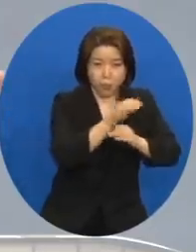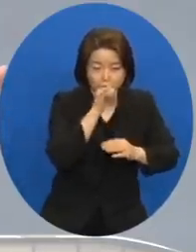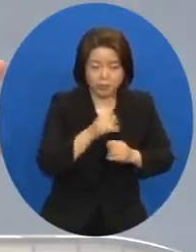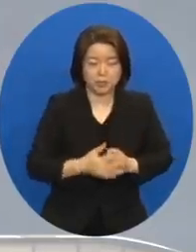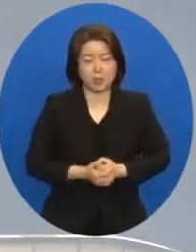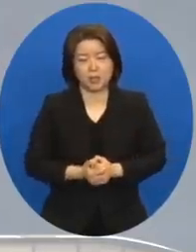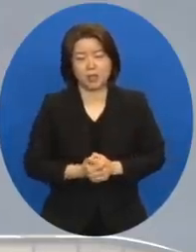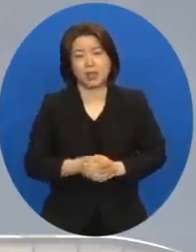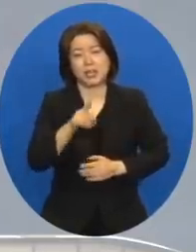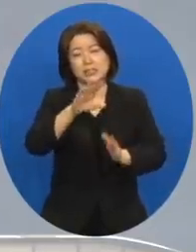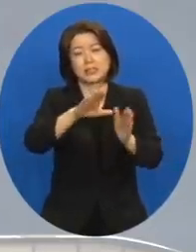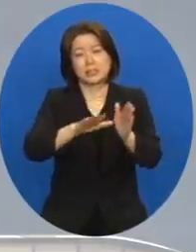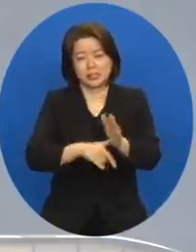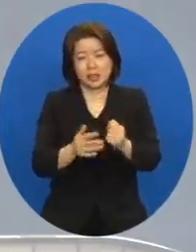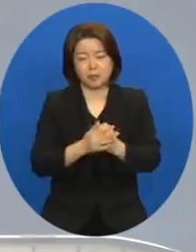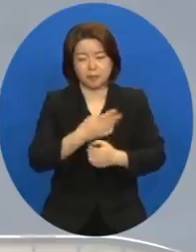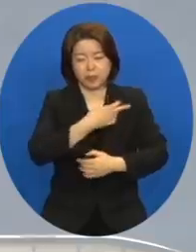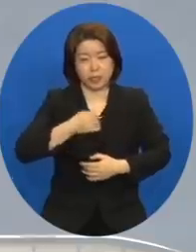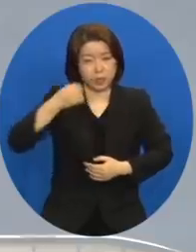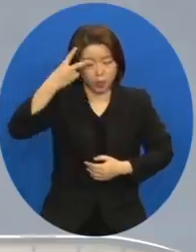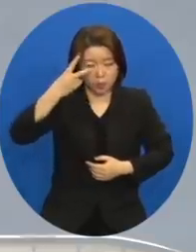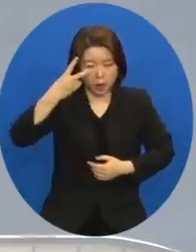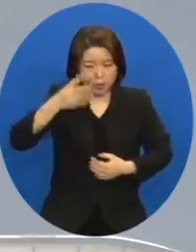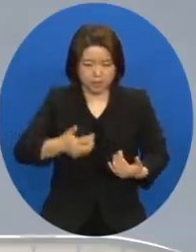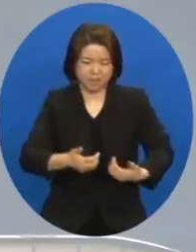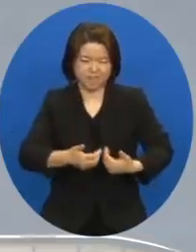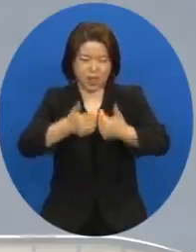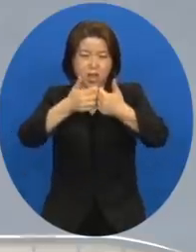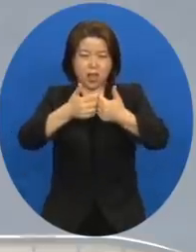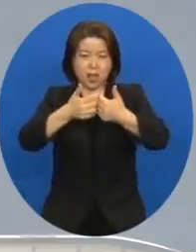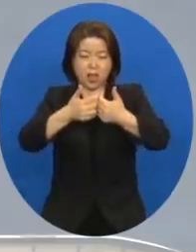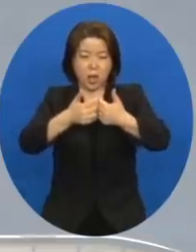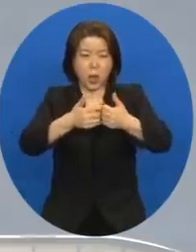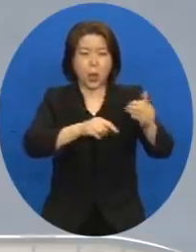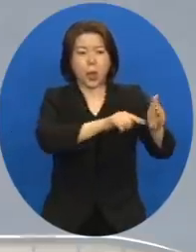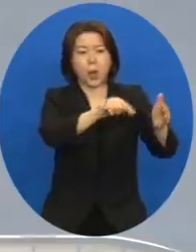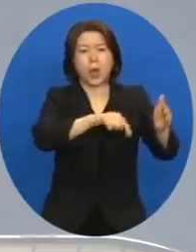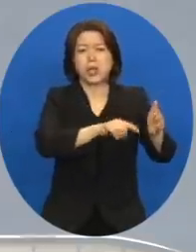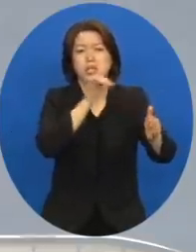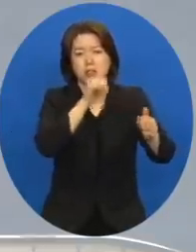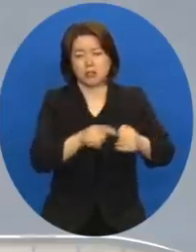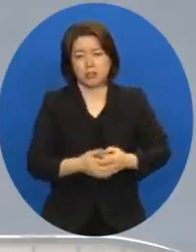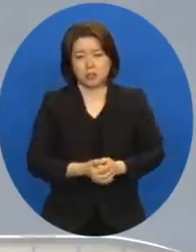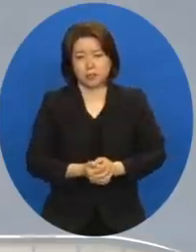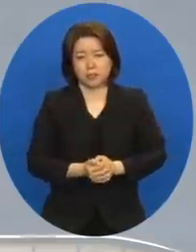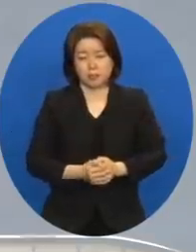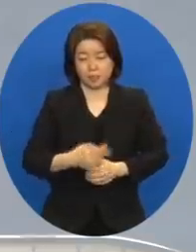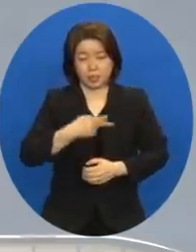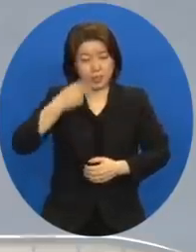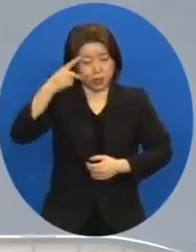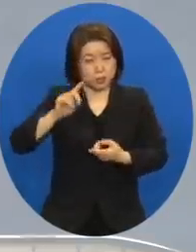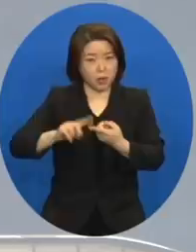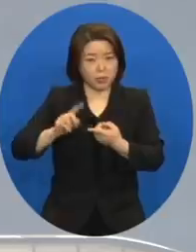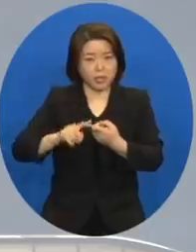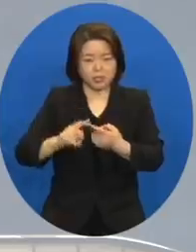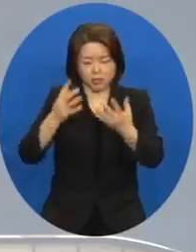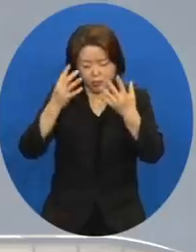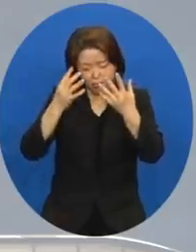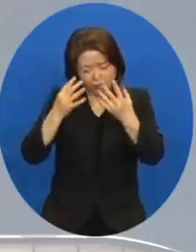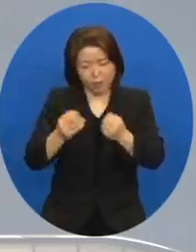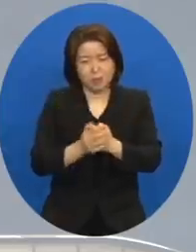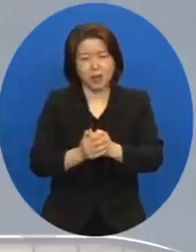사도 바울을 대적하는 무리들이 고린도 교회 안에 있었어요 그들이 사도 바울에 대해서 얼마나